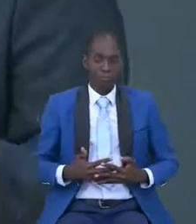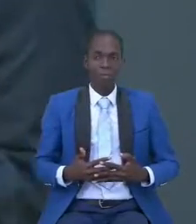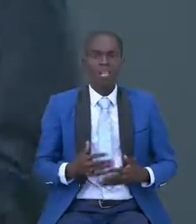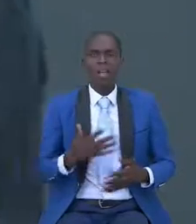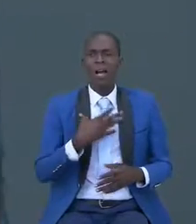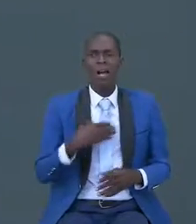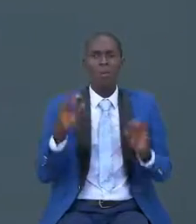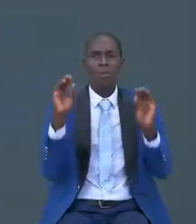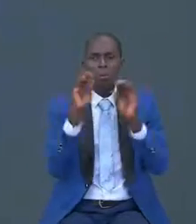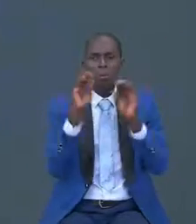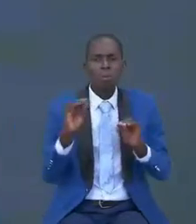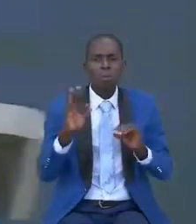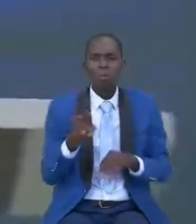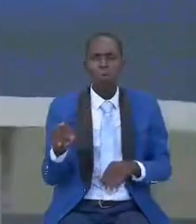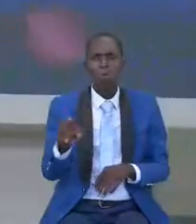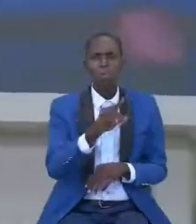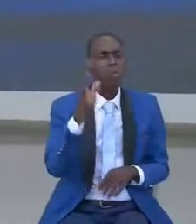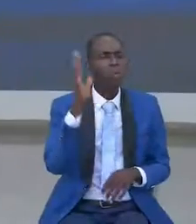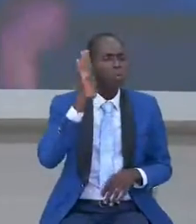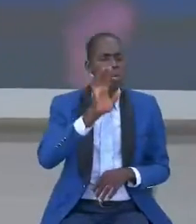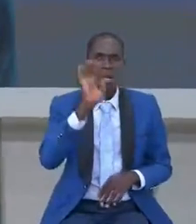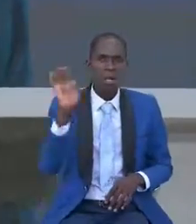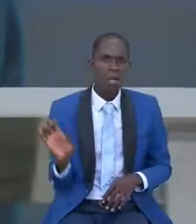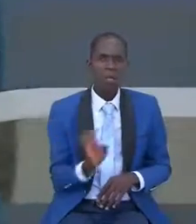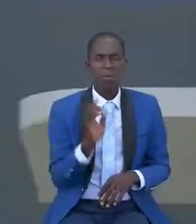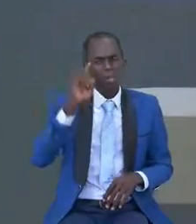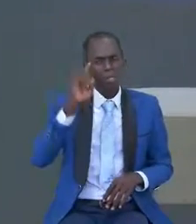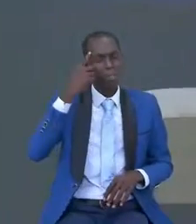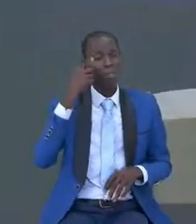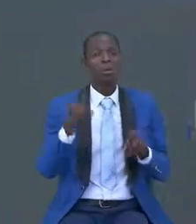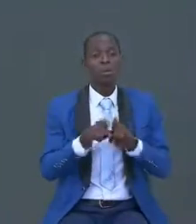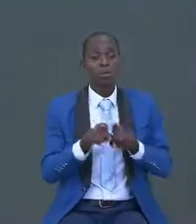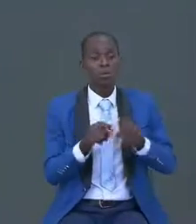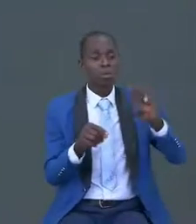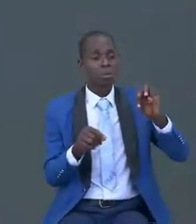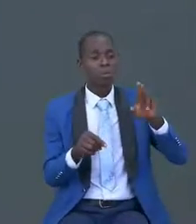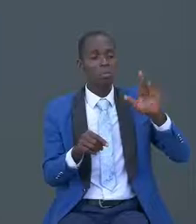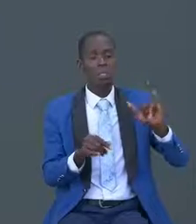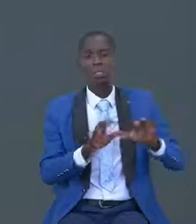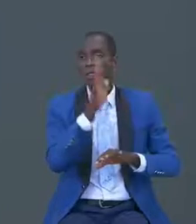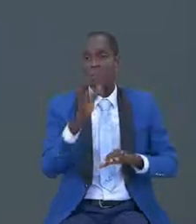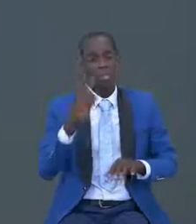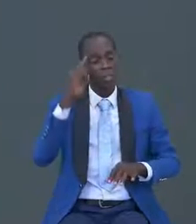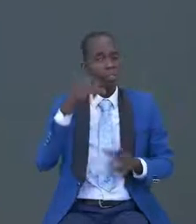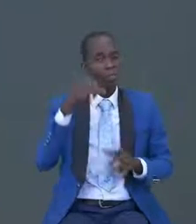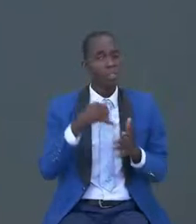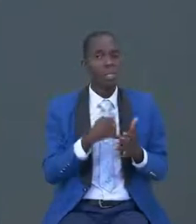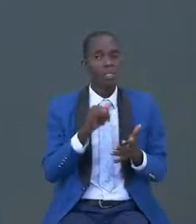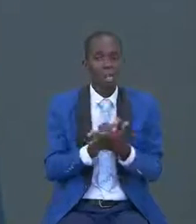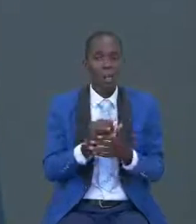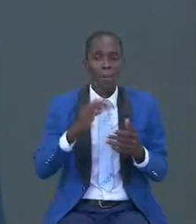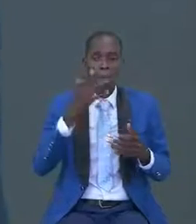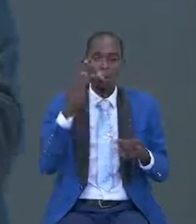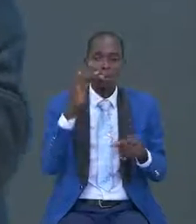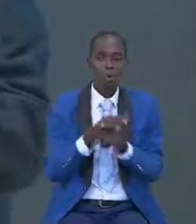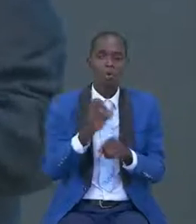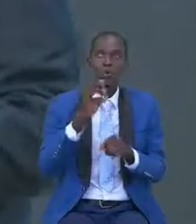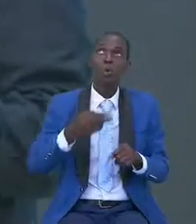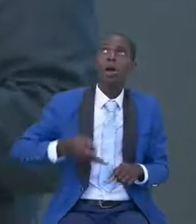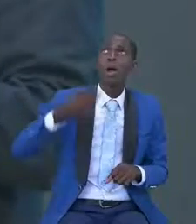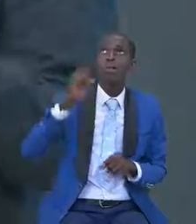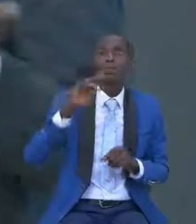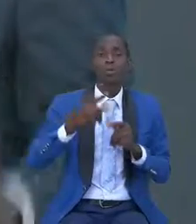aucune d'elles n'avait jamais pensé que ce sera moi. Mais Marie n'a jamais pensé que cette promesse élevée si grande